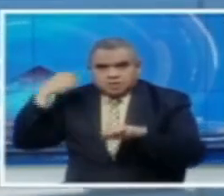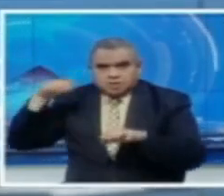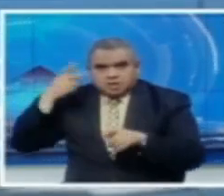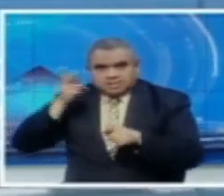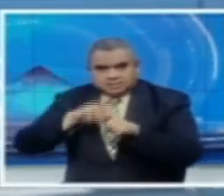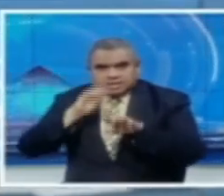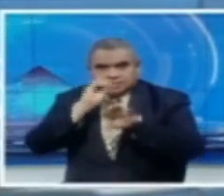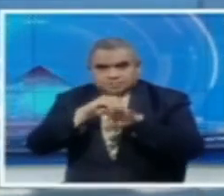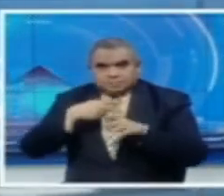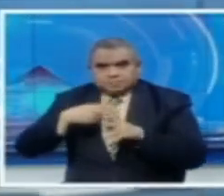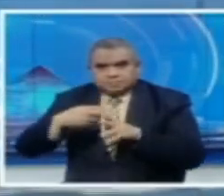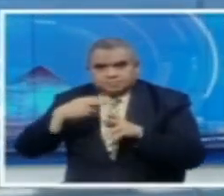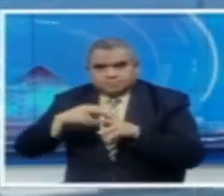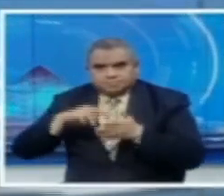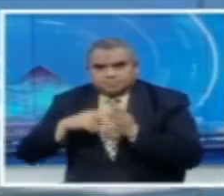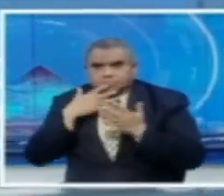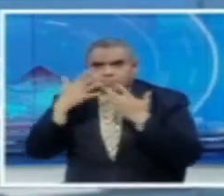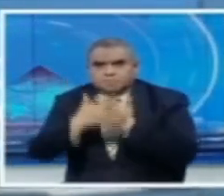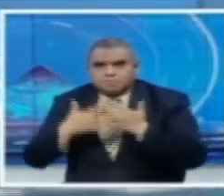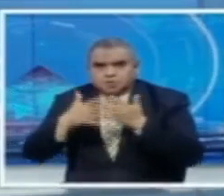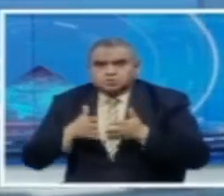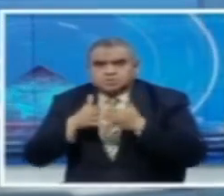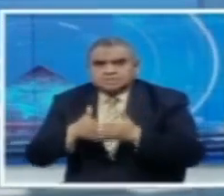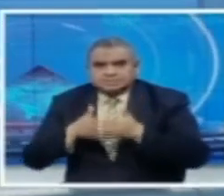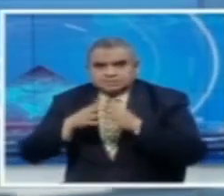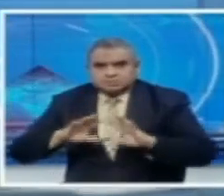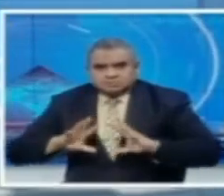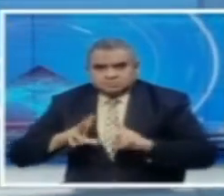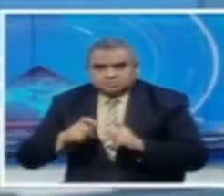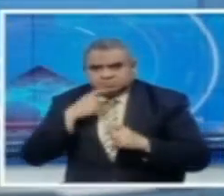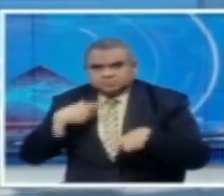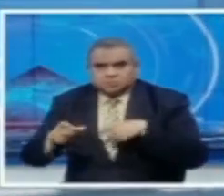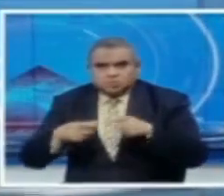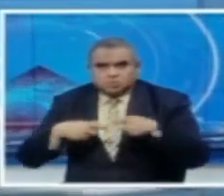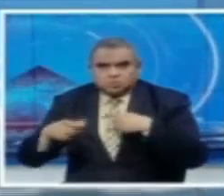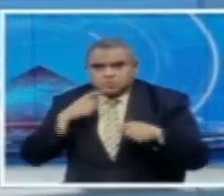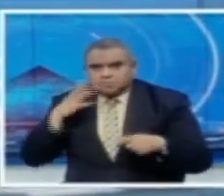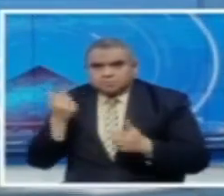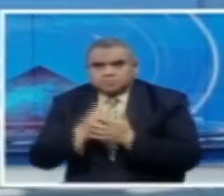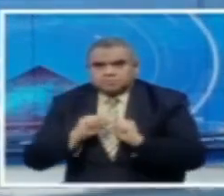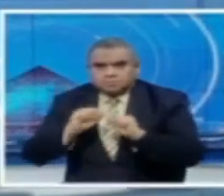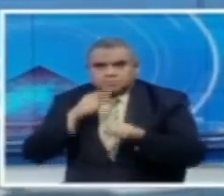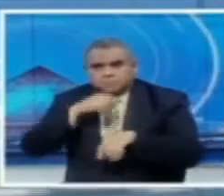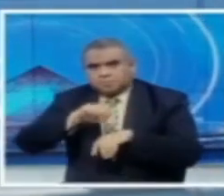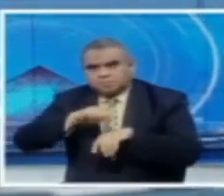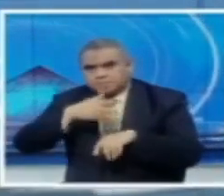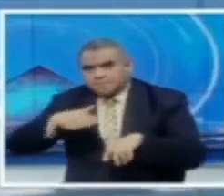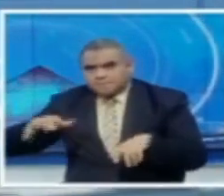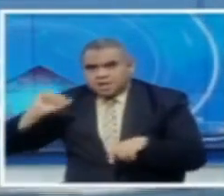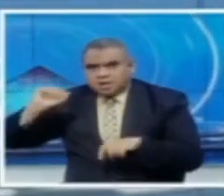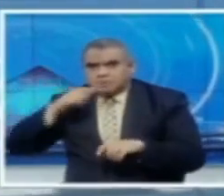اجتماع آخر بالاستمرار في مشروعات هيئة قناة السويس في إطار استراتيجيتها بتطوير القناة ومجراها